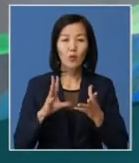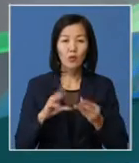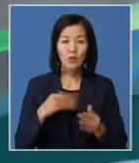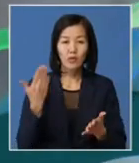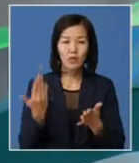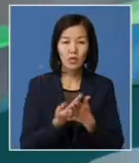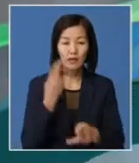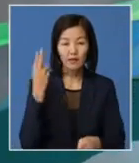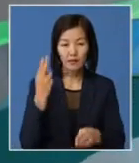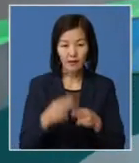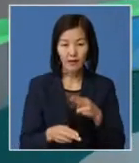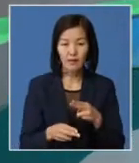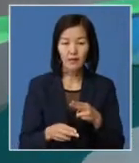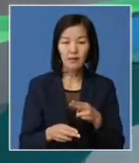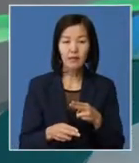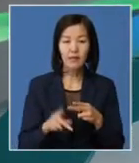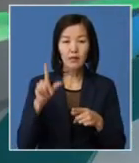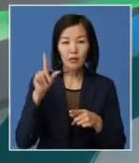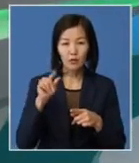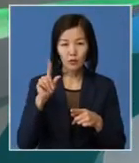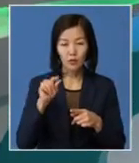Бүгінге келіп түскен ақпараттар легі осындай болды. Назар қойып